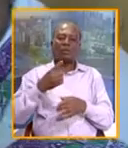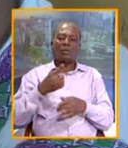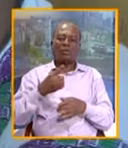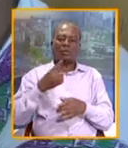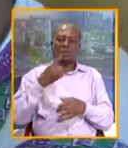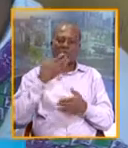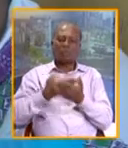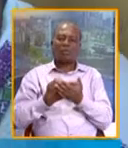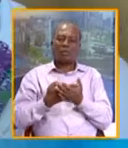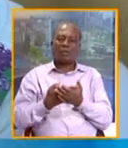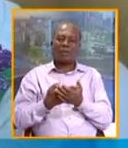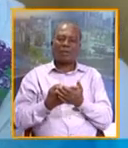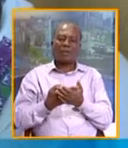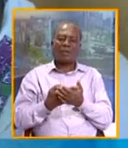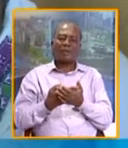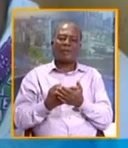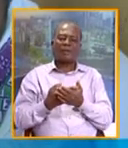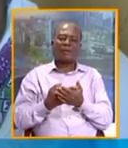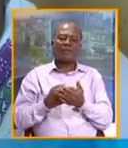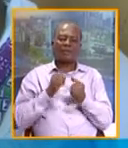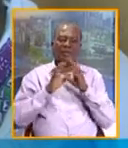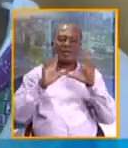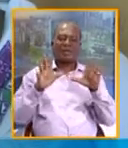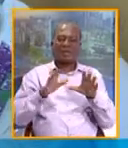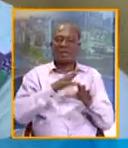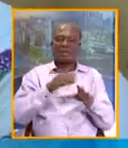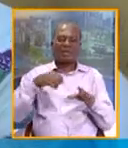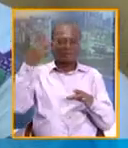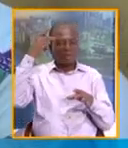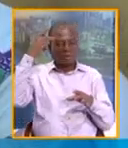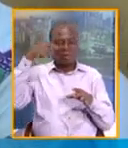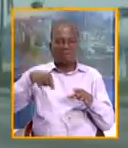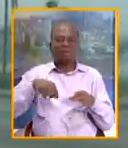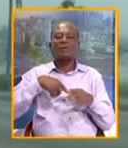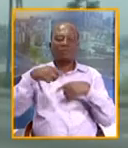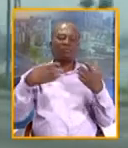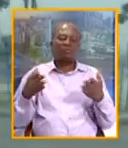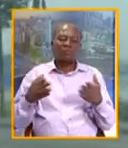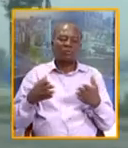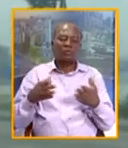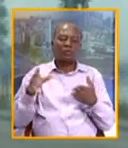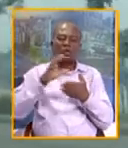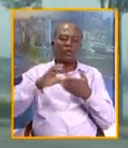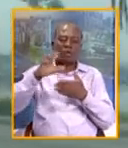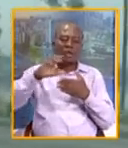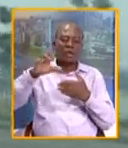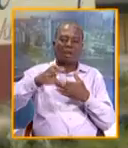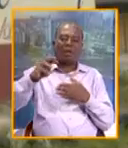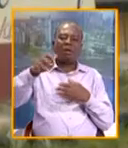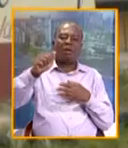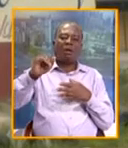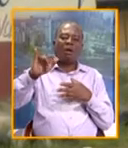en fait c'est bien c'est compréhension c'est clair et tout ça donc je pense que ça va aller au lycée municipal de marcory